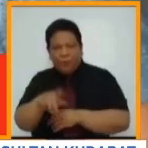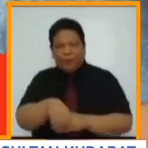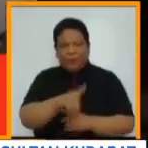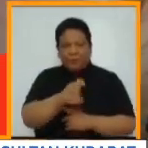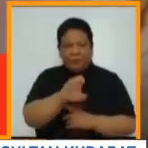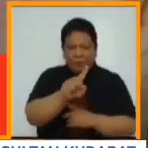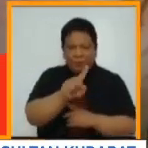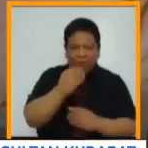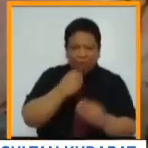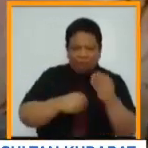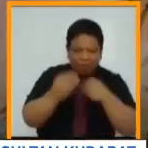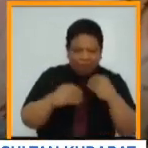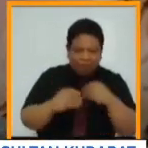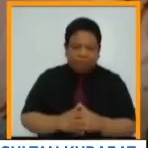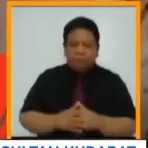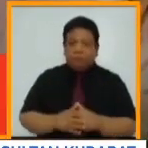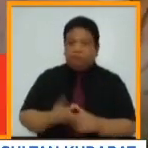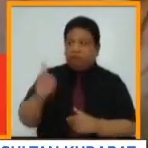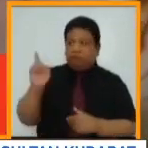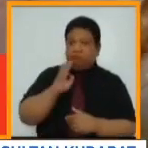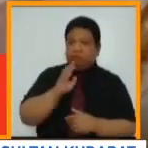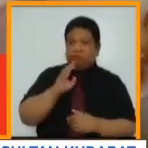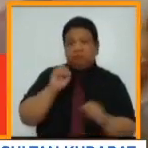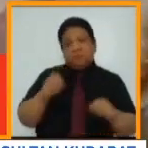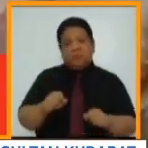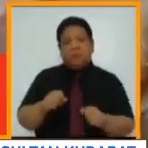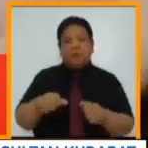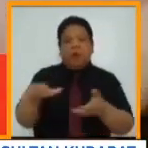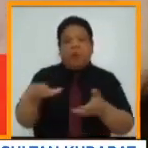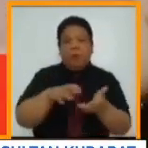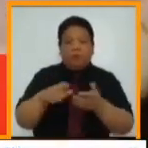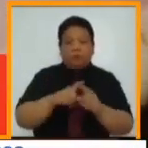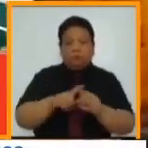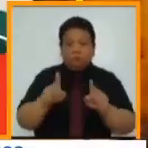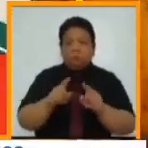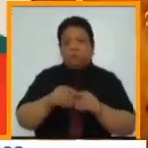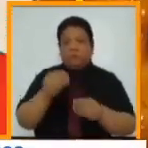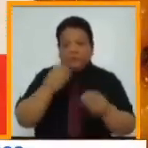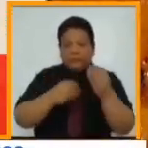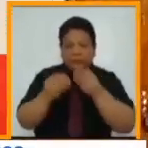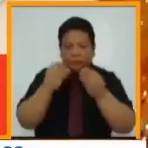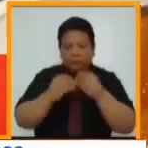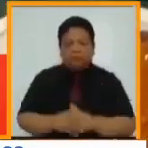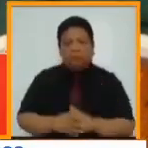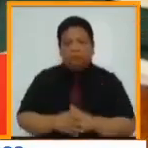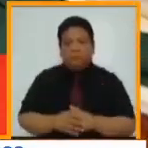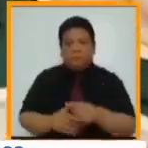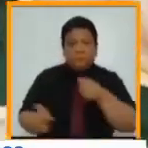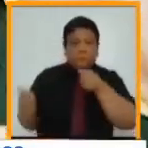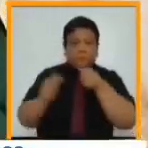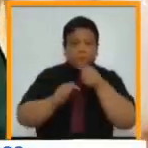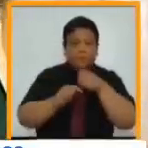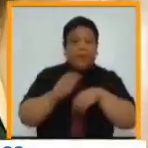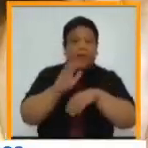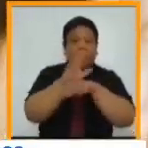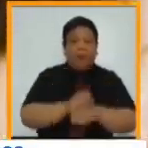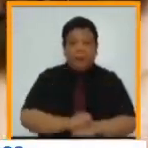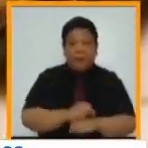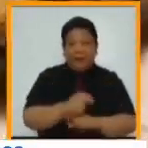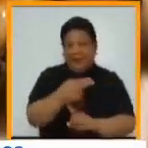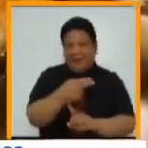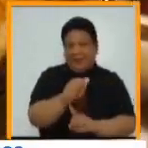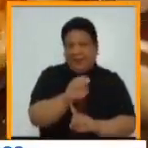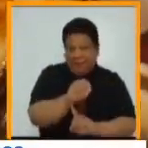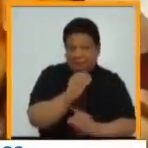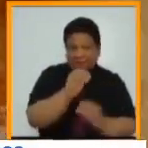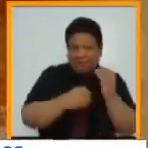chapsuy. Karaniwang bida sa hapag tuwing bisperas ng Pasko ang hamon. Yun nga lang nagmahal ito mula 150 hanggang 200